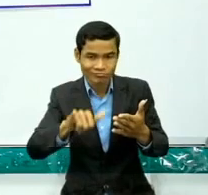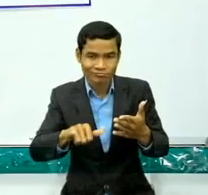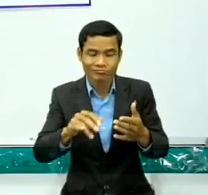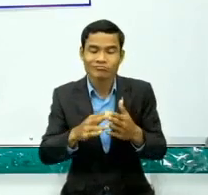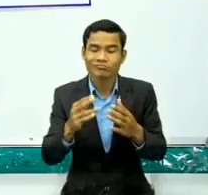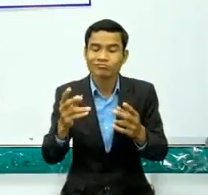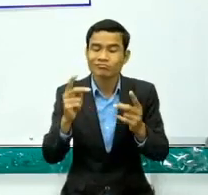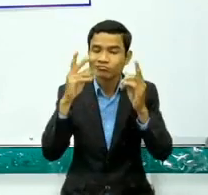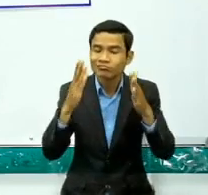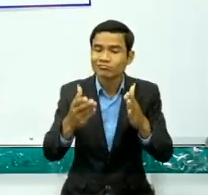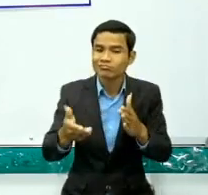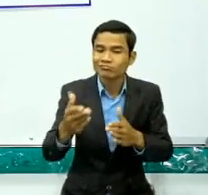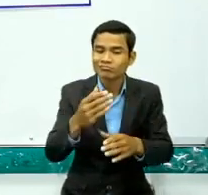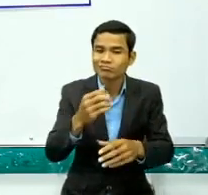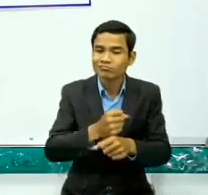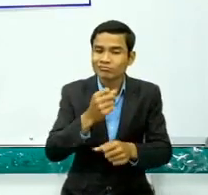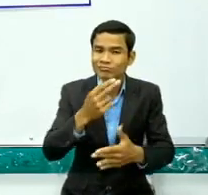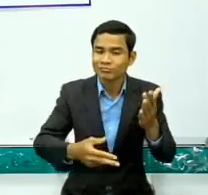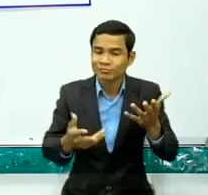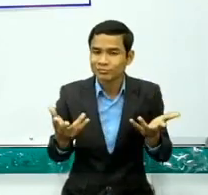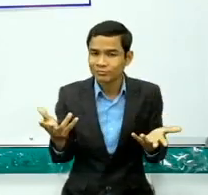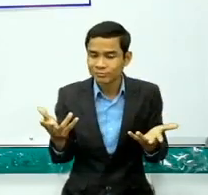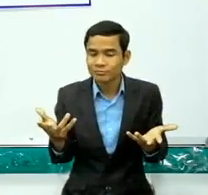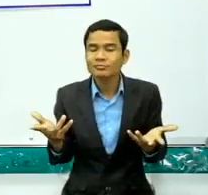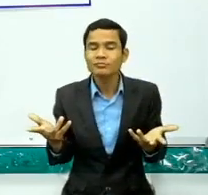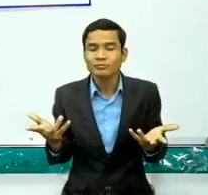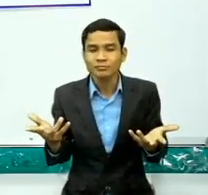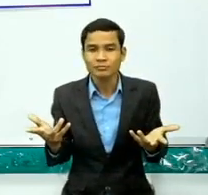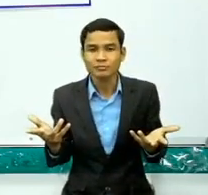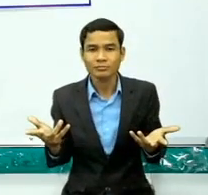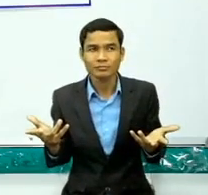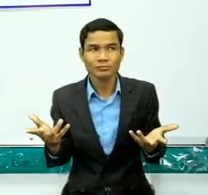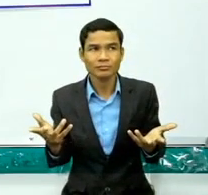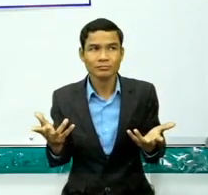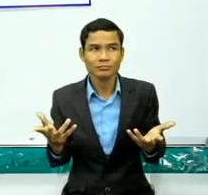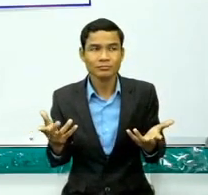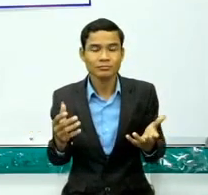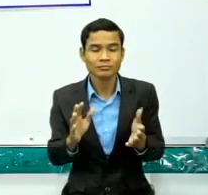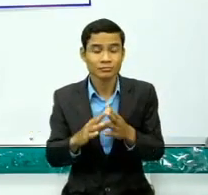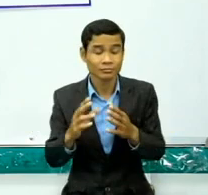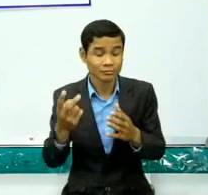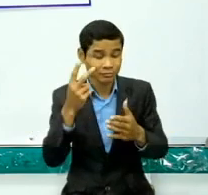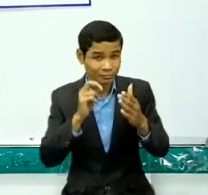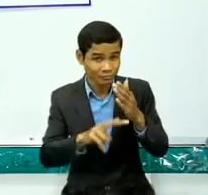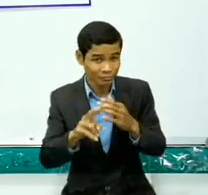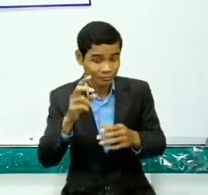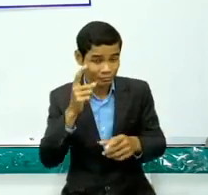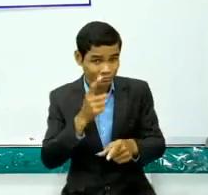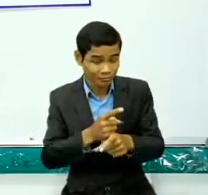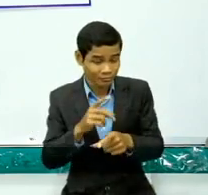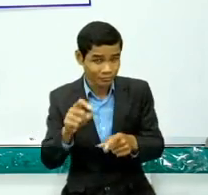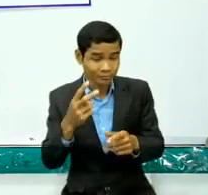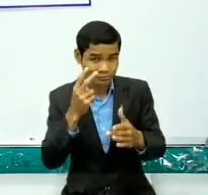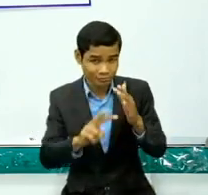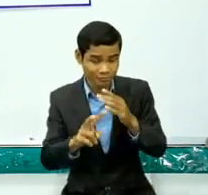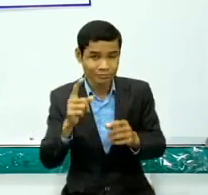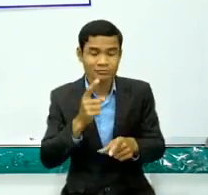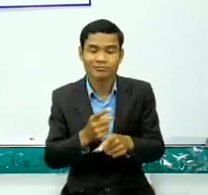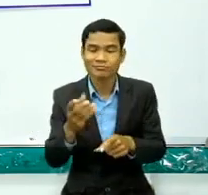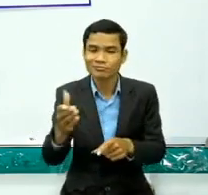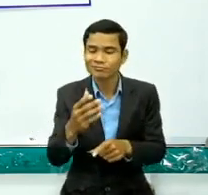ឲ្យកូនធ្វើអ្វីមិញហ៎ចាគឺអ្នកគ្រូឲ្យកូនទូទាយណា